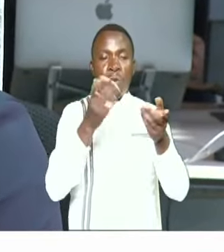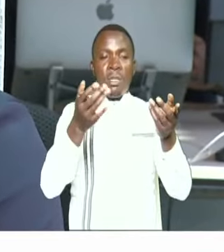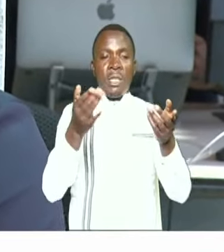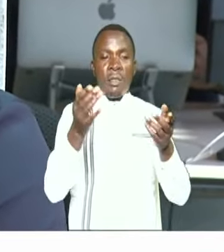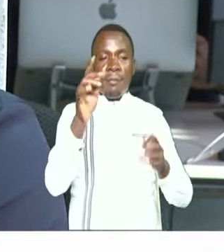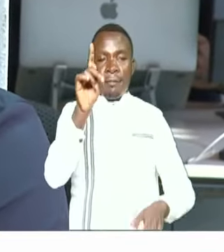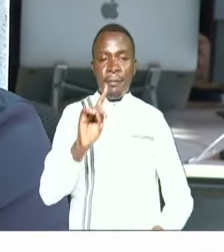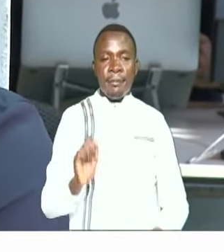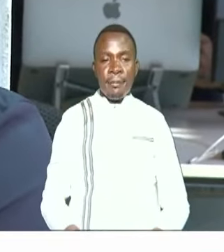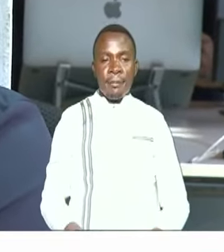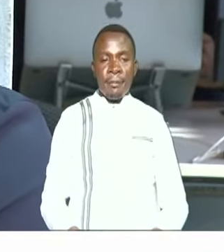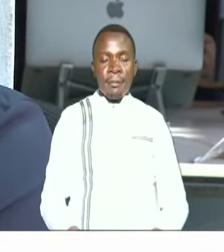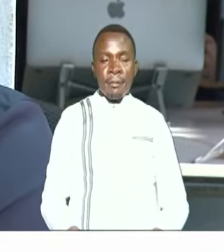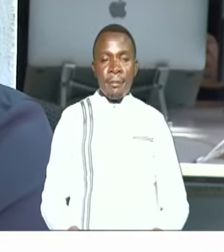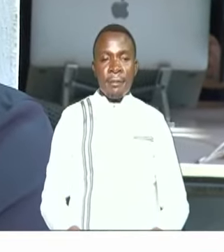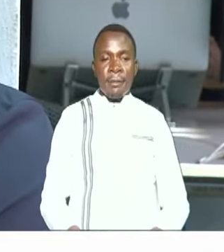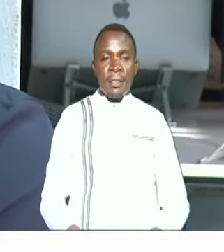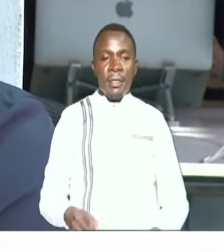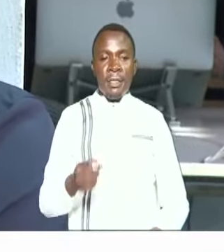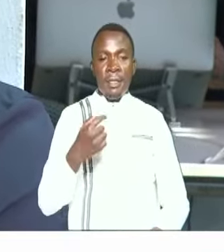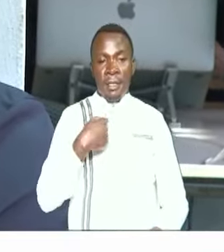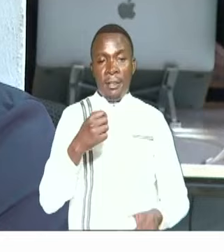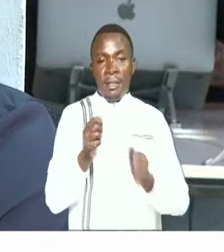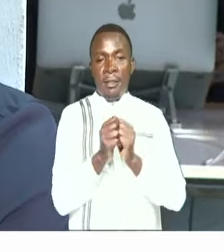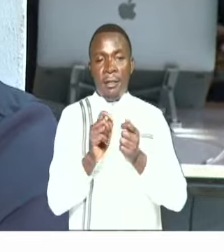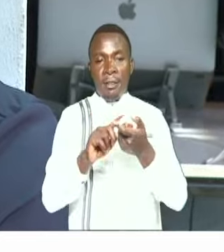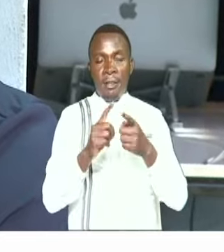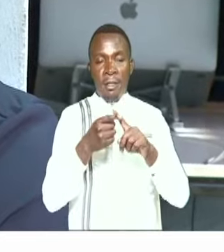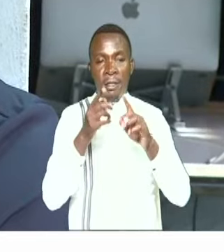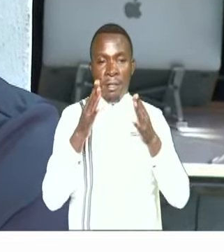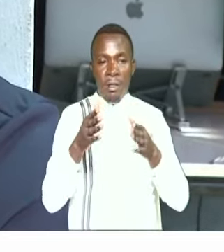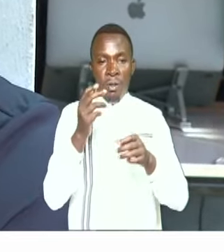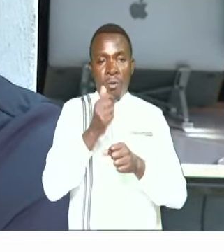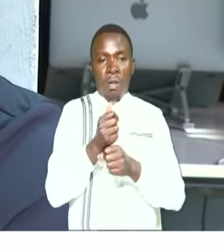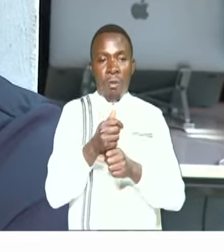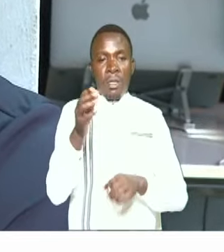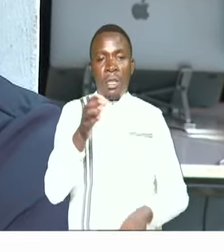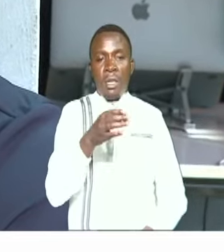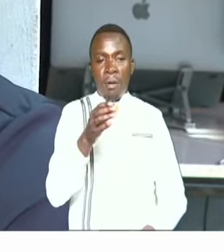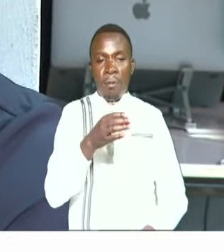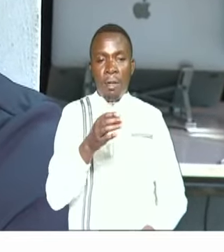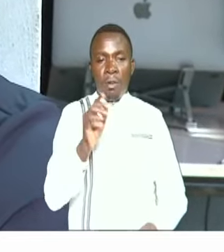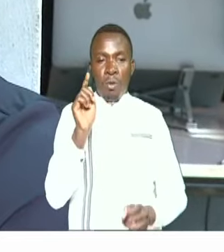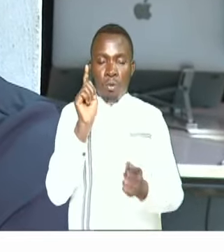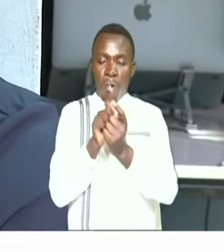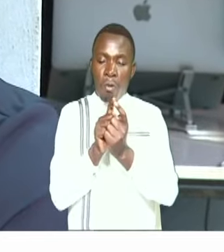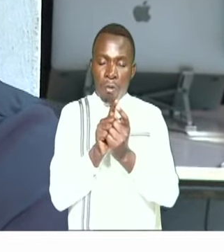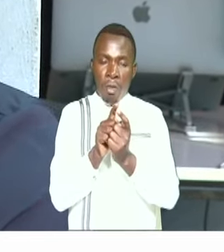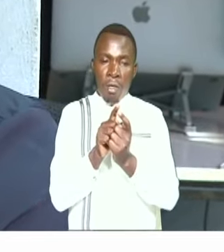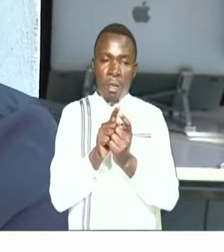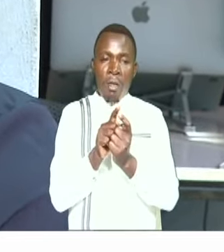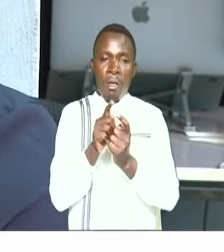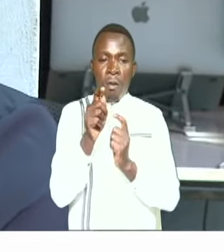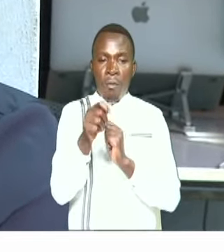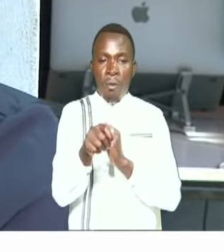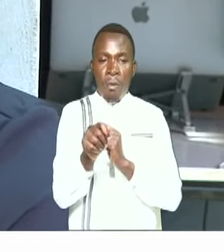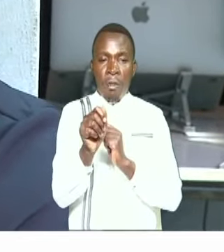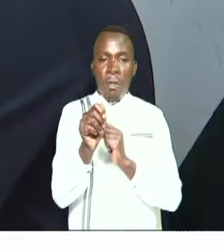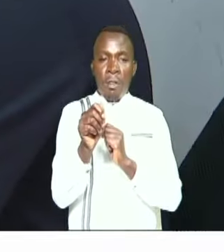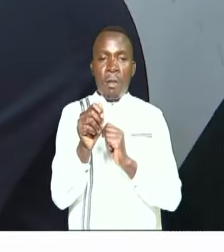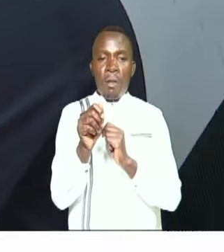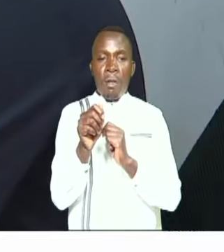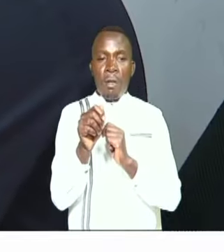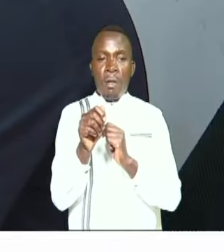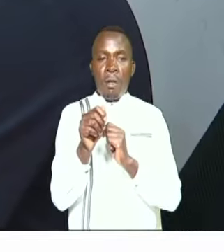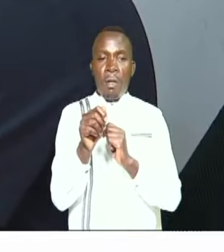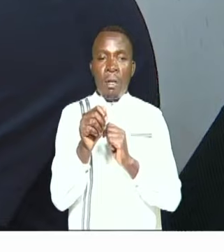So njyewe na bagenzi banjye twatangiye company ni ibintu twahuye nabyo, kuri